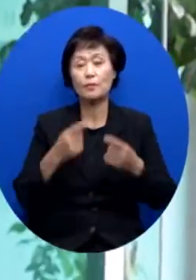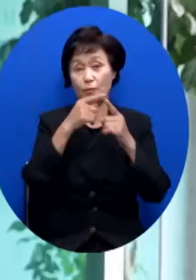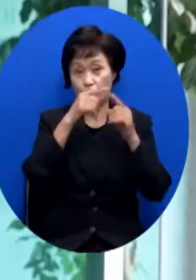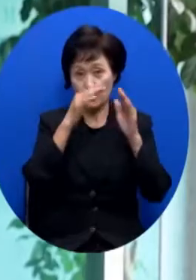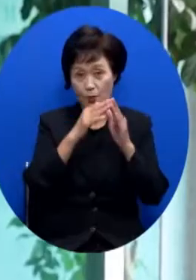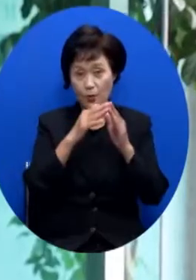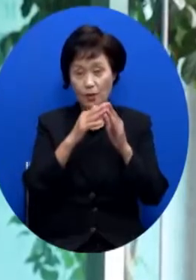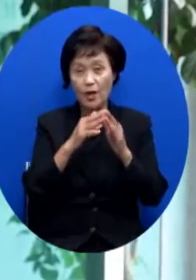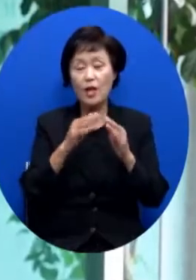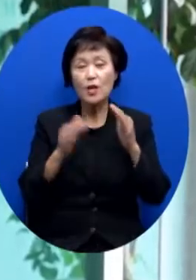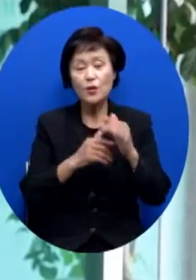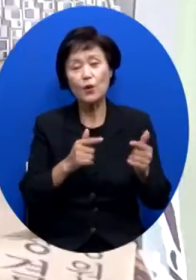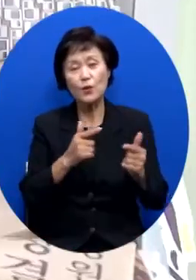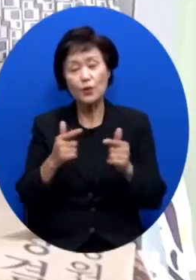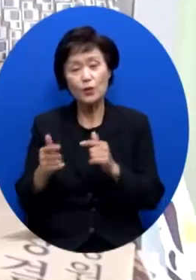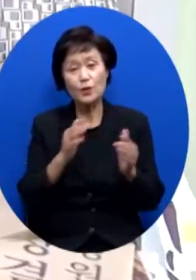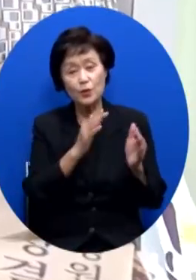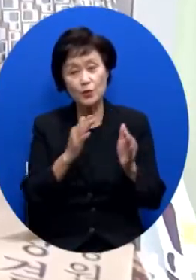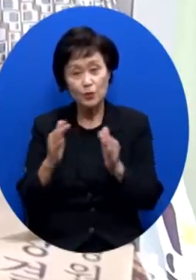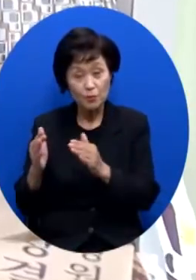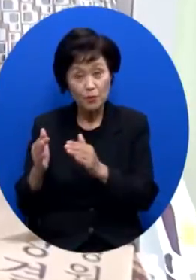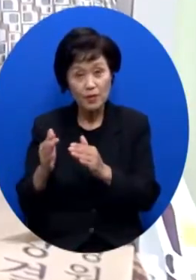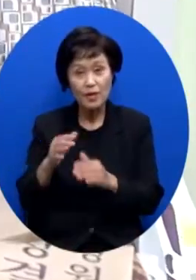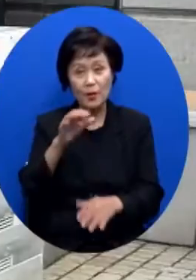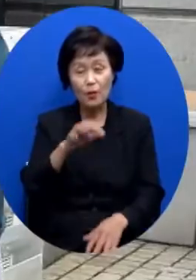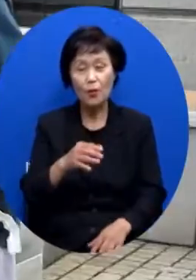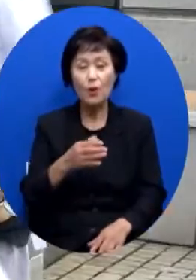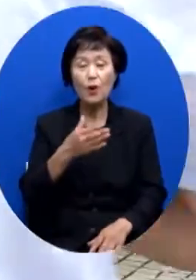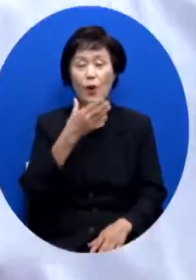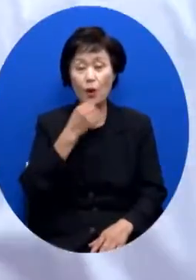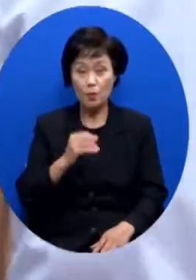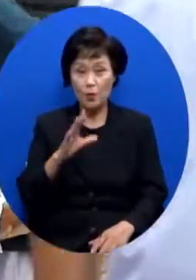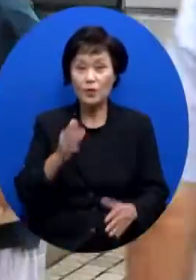기도와 후원으로 마련한 쌀을 미자립교회와 복지기관 160여 곳에 전달했습니다.